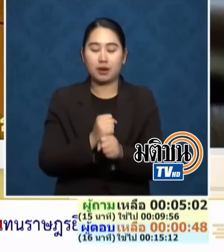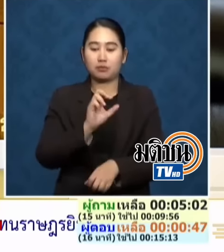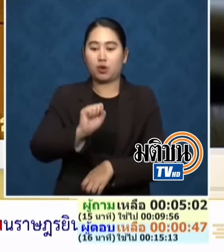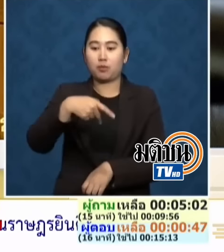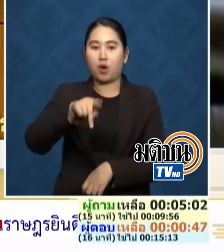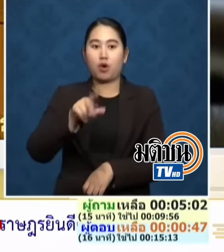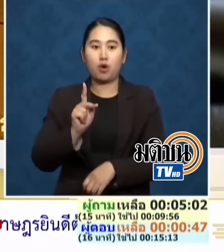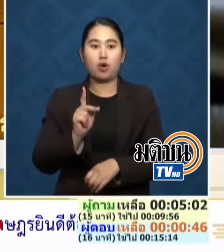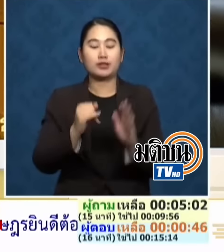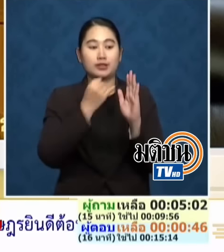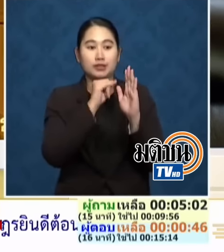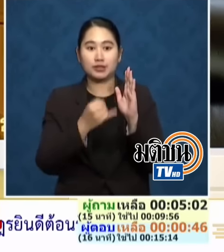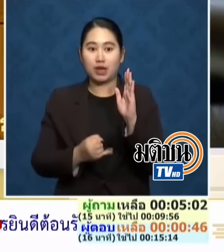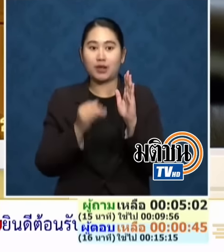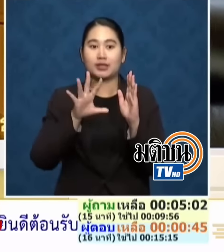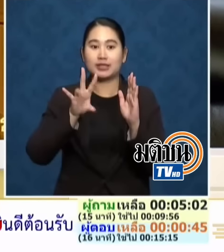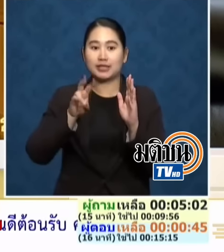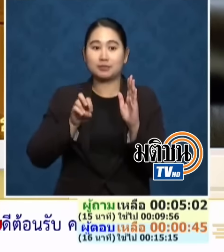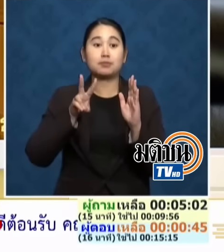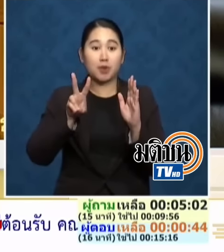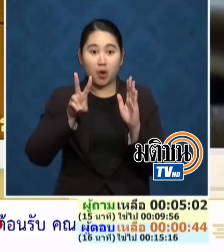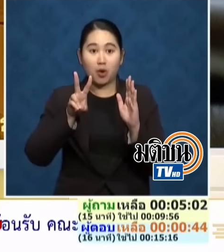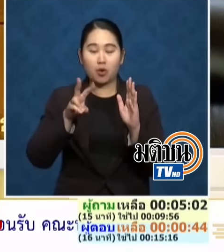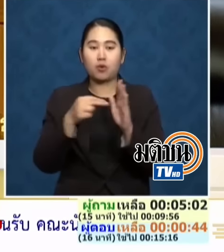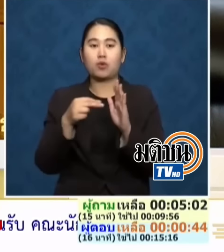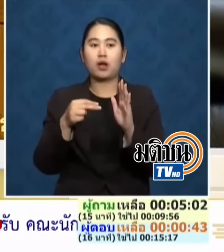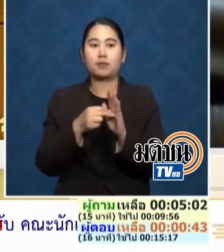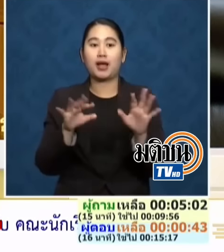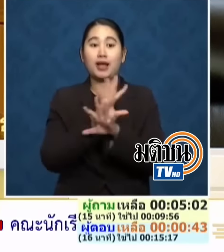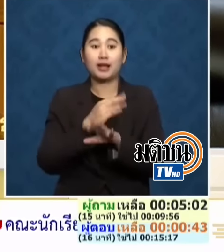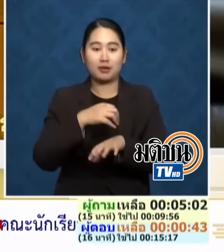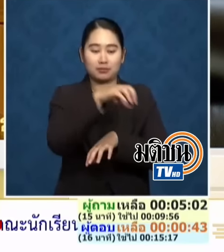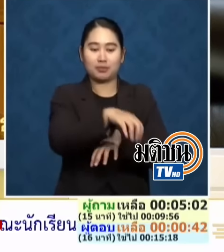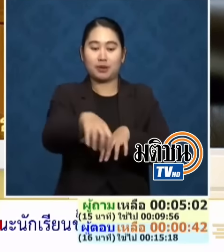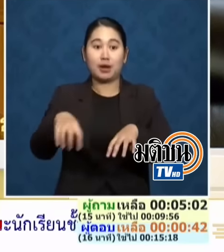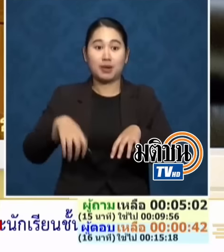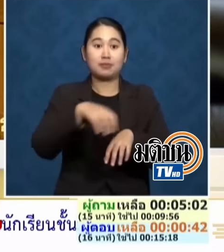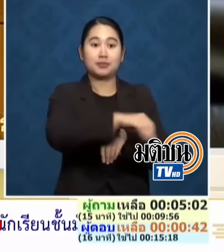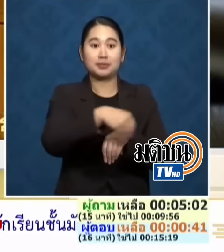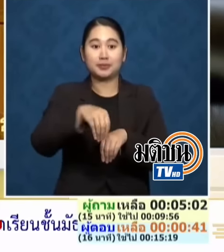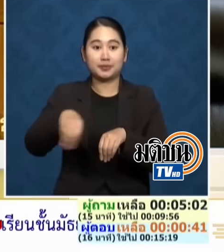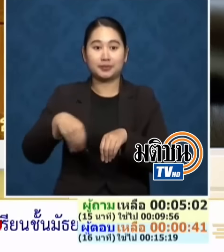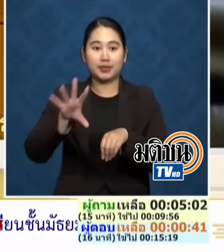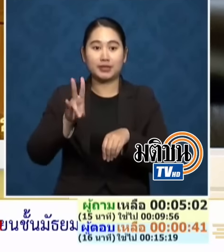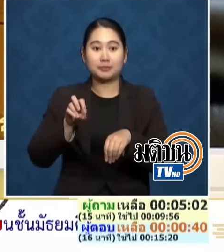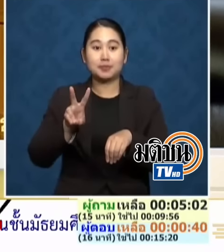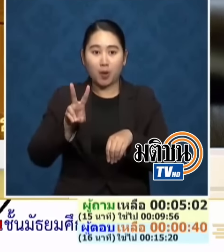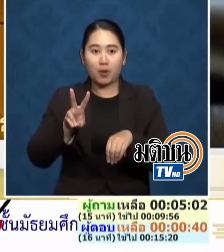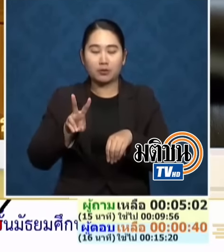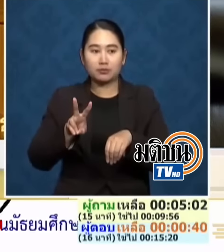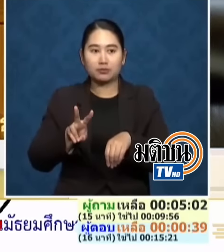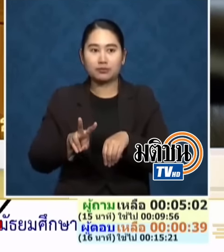72 จนหวัดเปรีบเสมือน มี 72 รงพักวงพัก 72 ร Hans บ nonsense